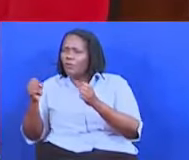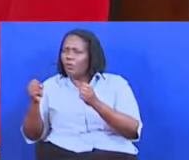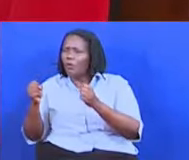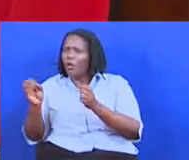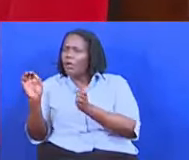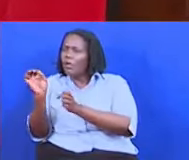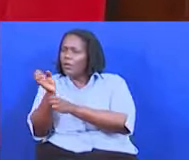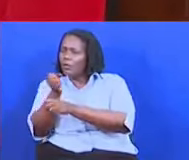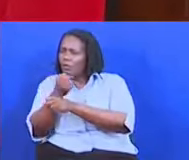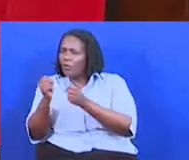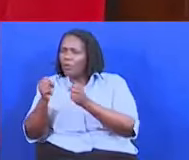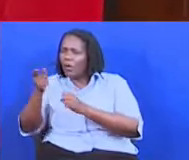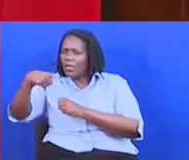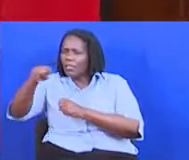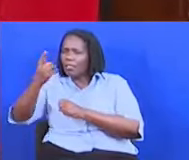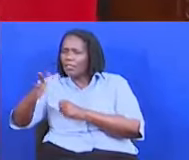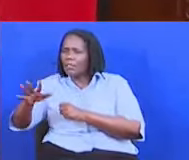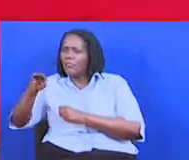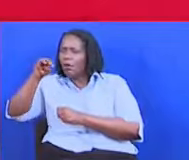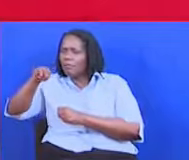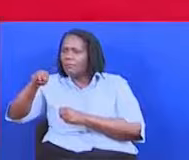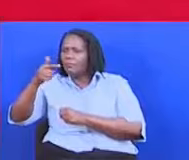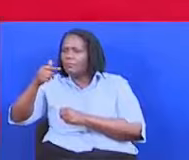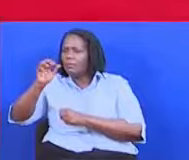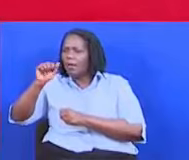la Mtambwe kuzama?